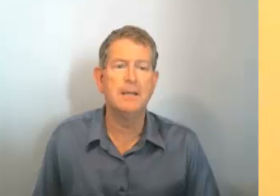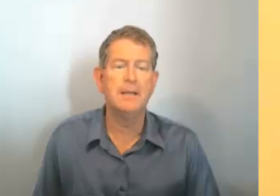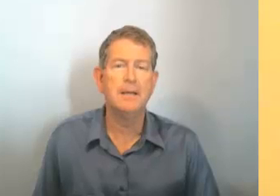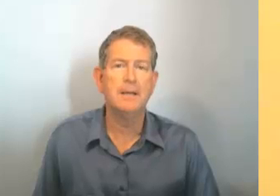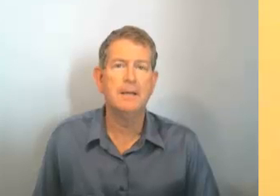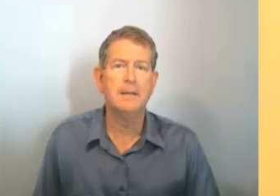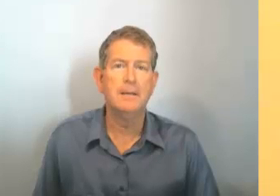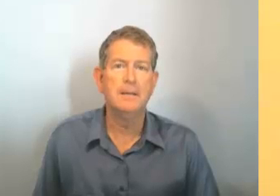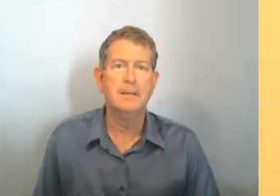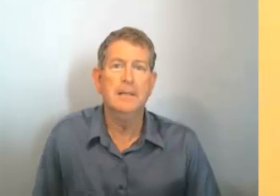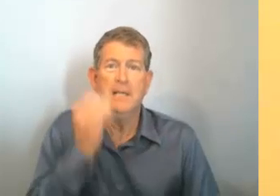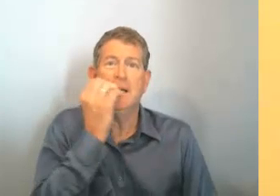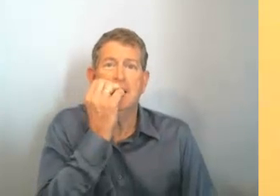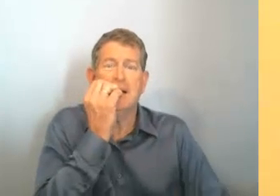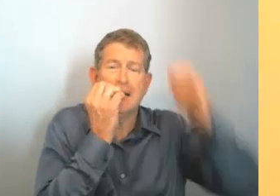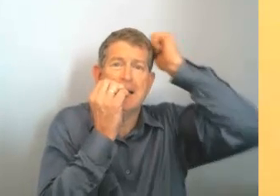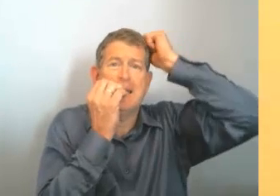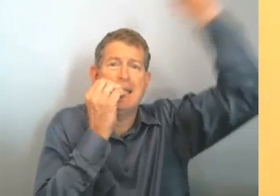ça?